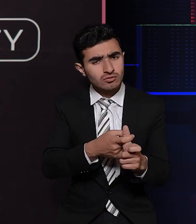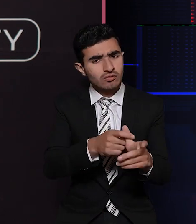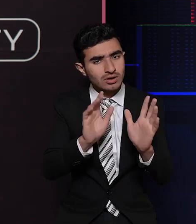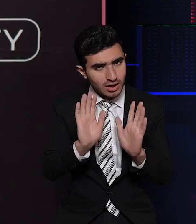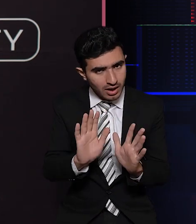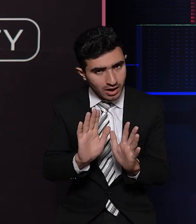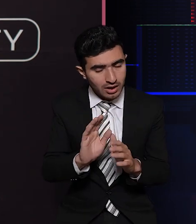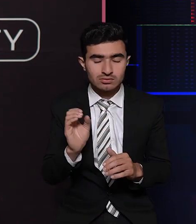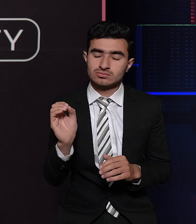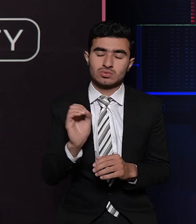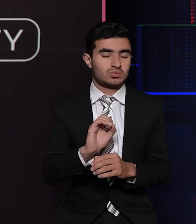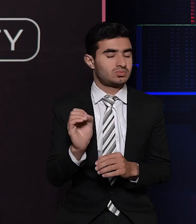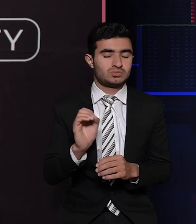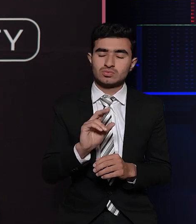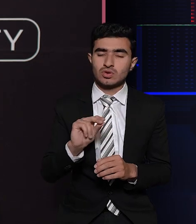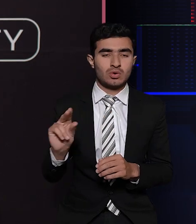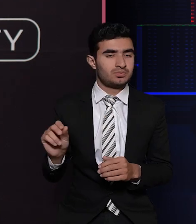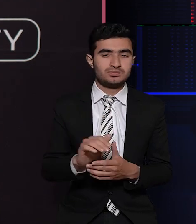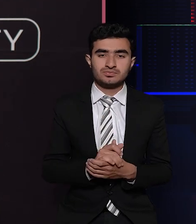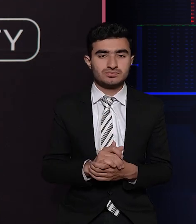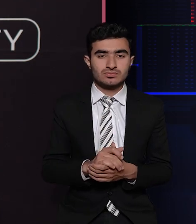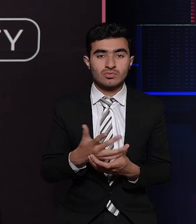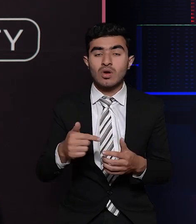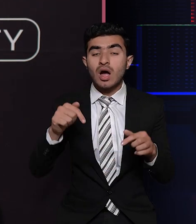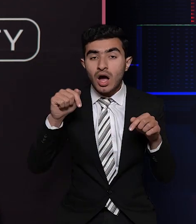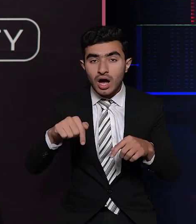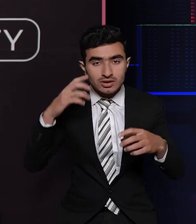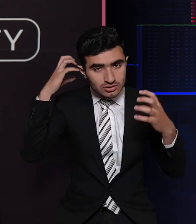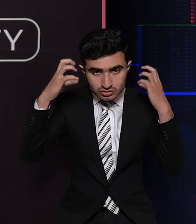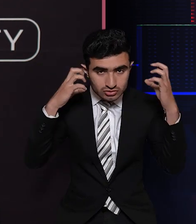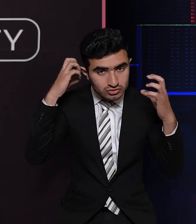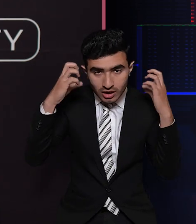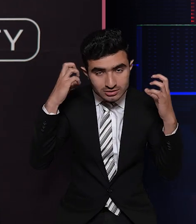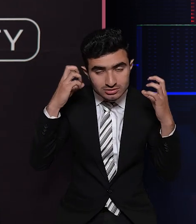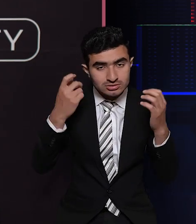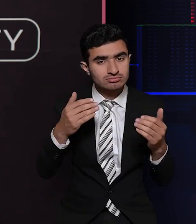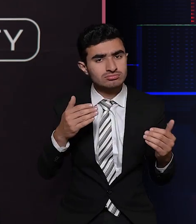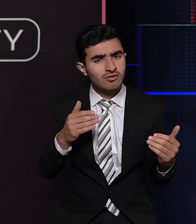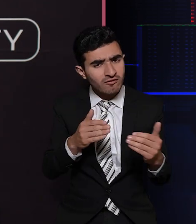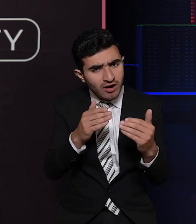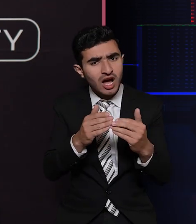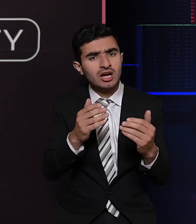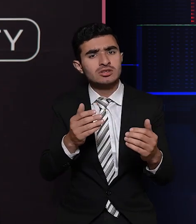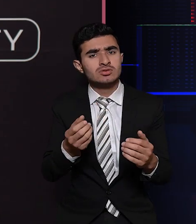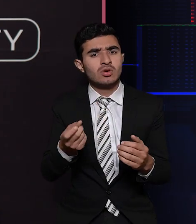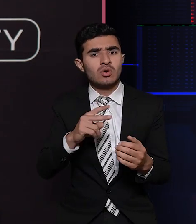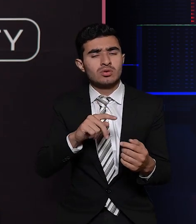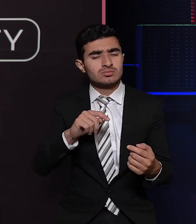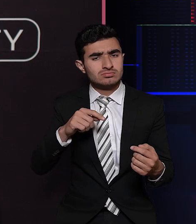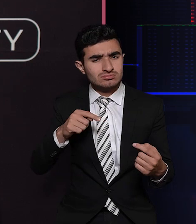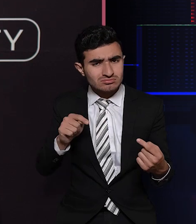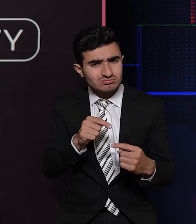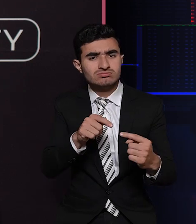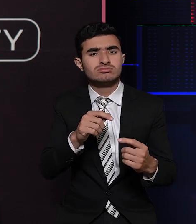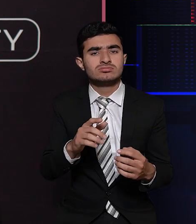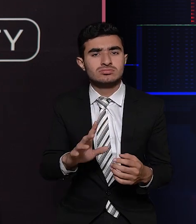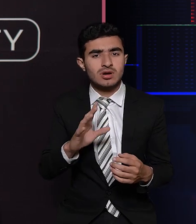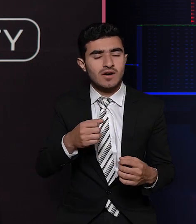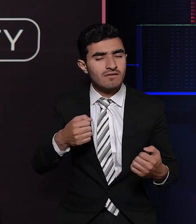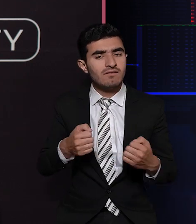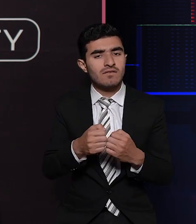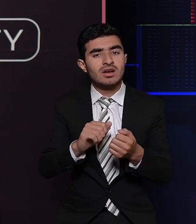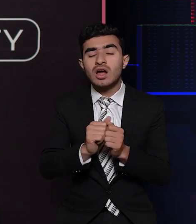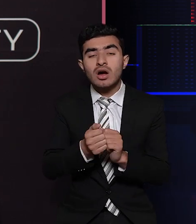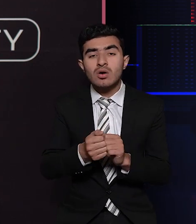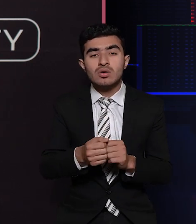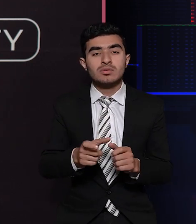نہیں۔ ہمیں آج کے سٹریس سے نمٹنے کے لیے، فائٹ کرنے کے لیے